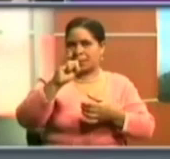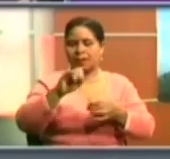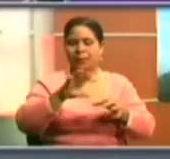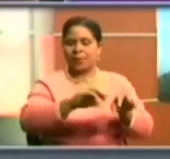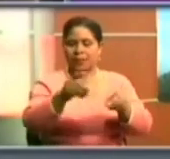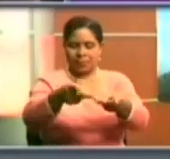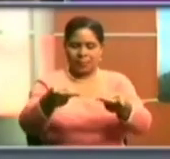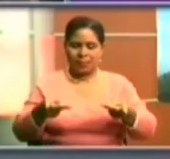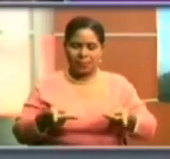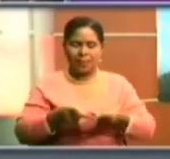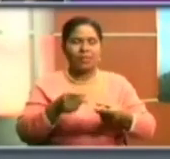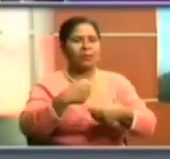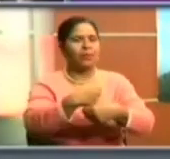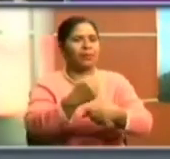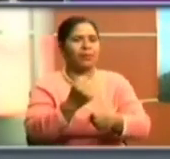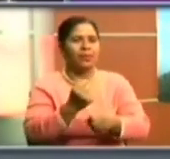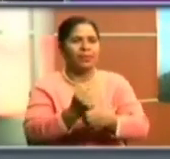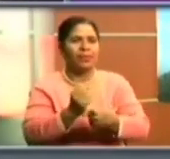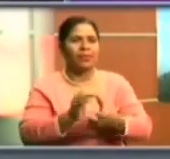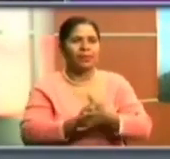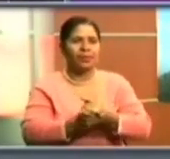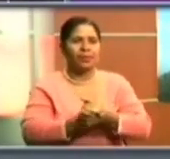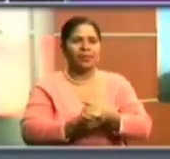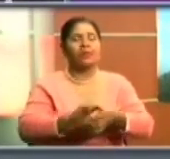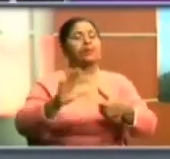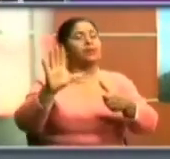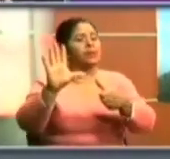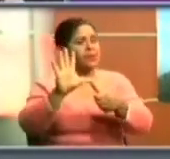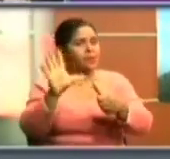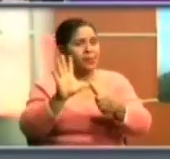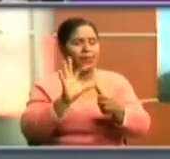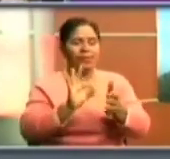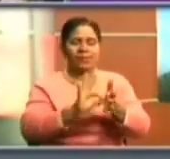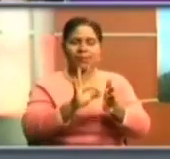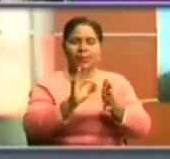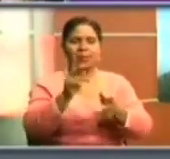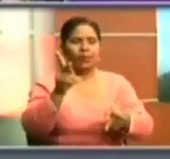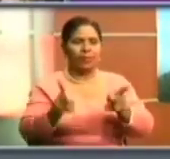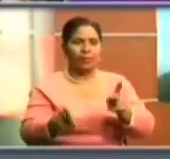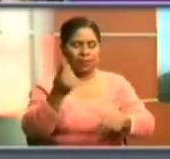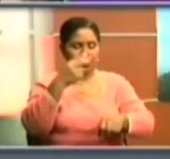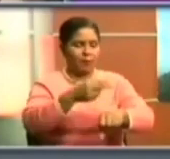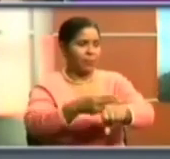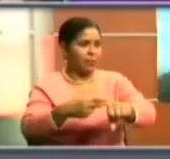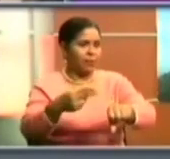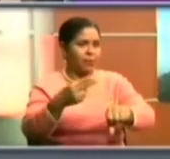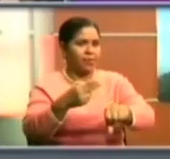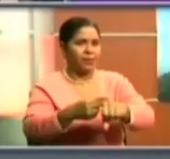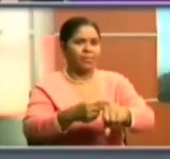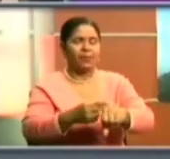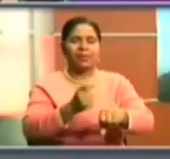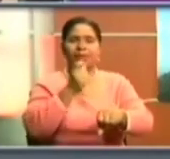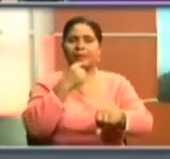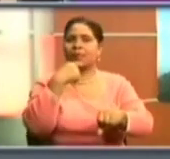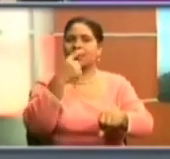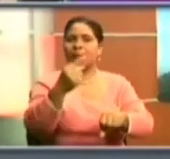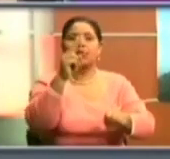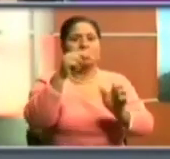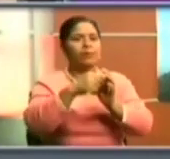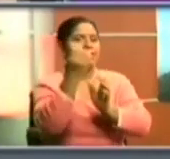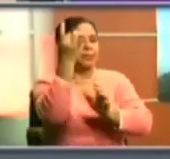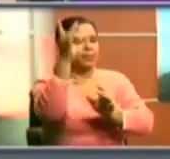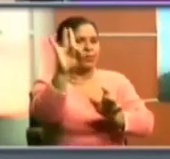place et réaliser le cinquième recensement de population pour Haïti qui est prévu pour